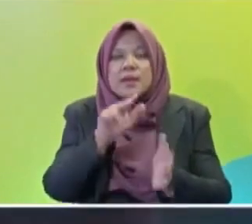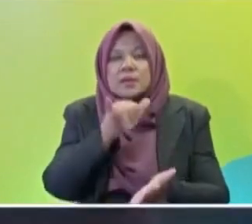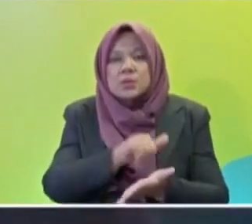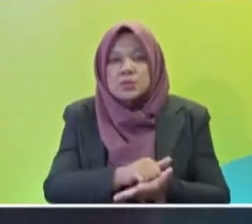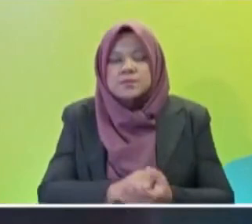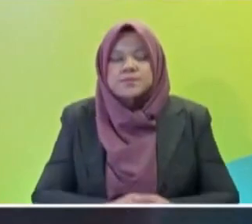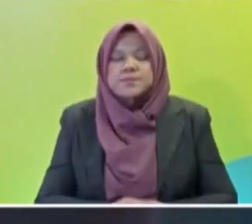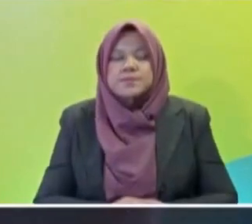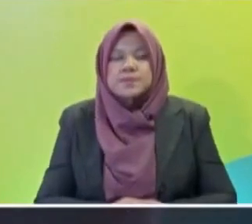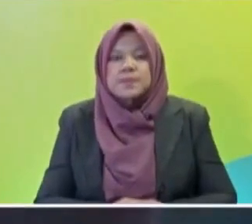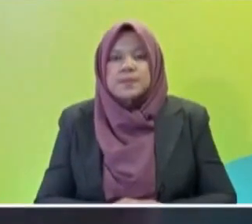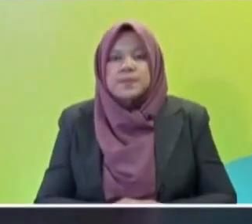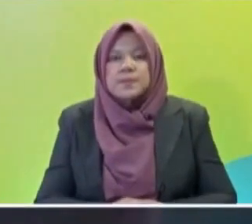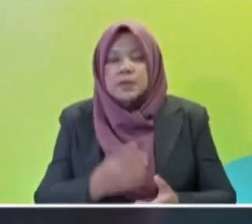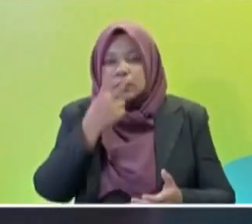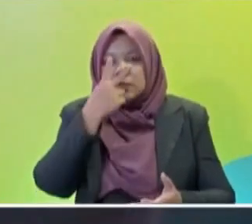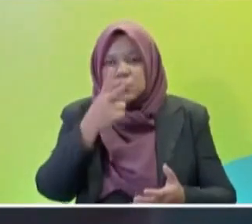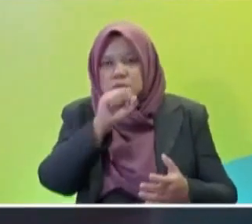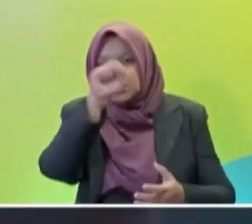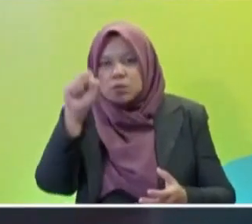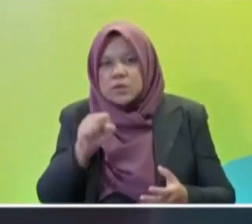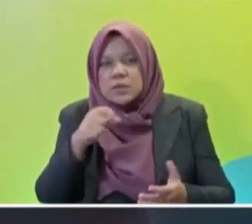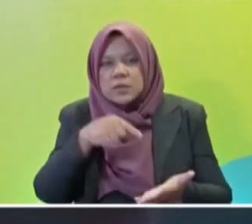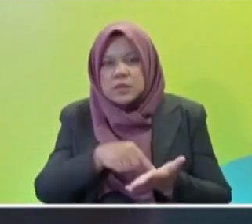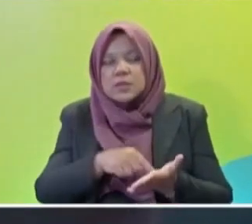dalam soal ini kita nampak subjek materi